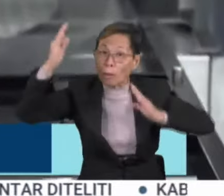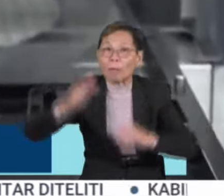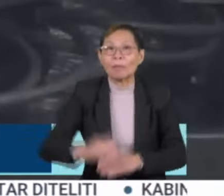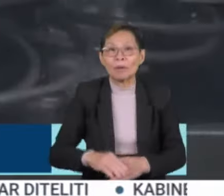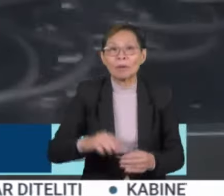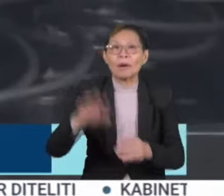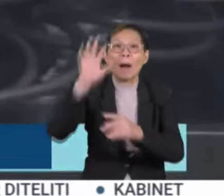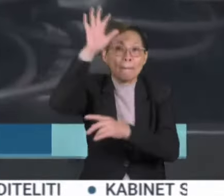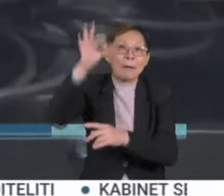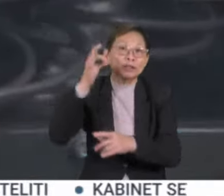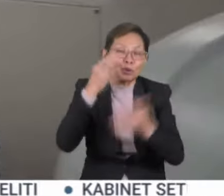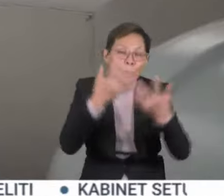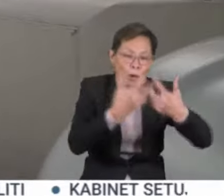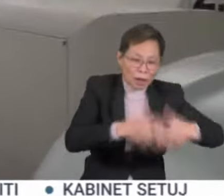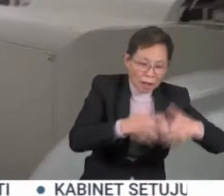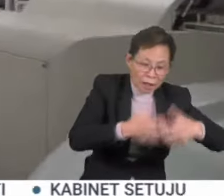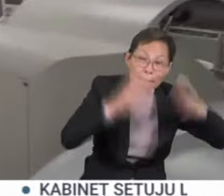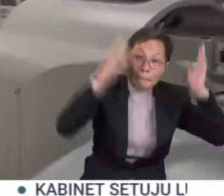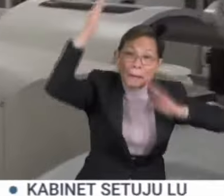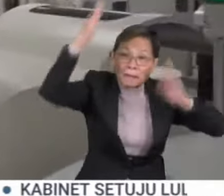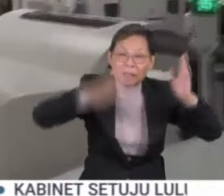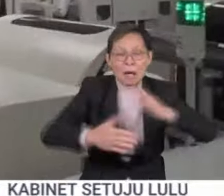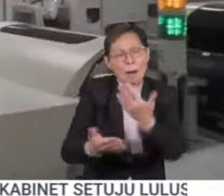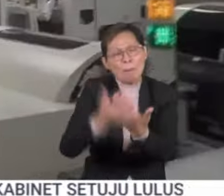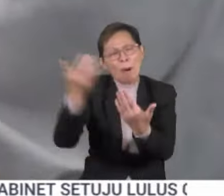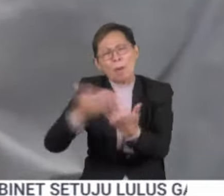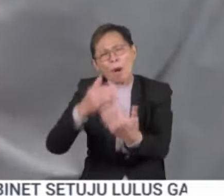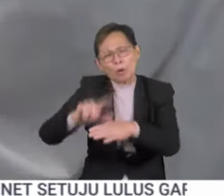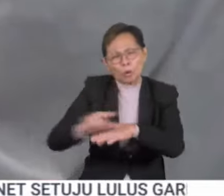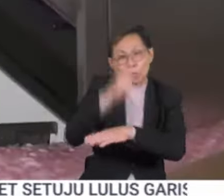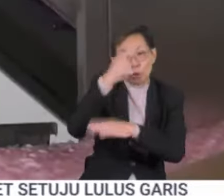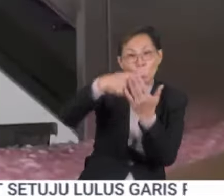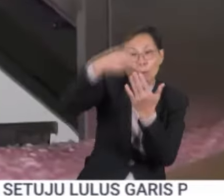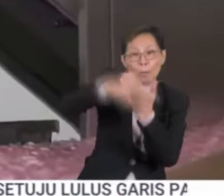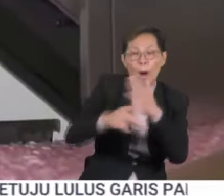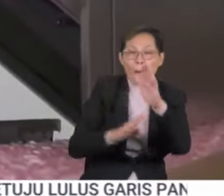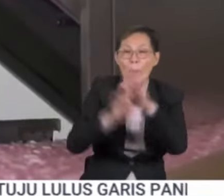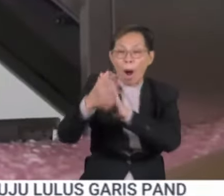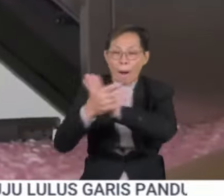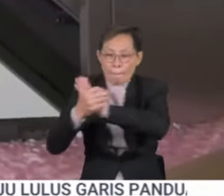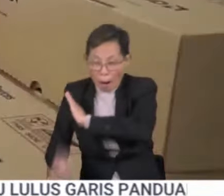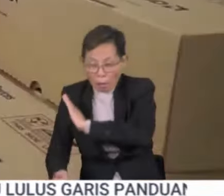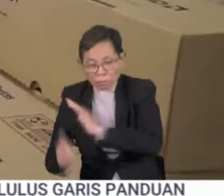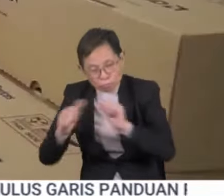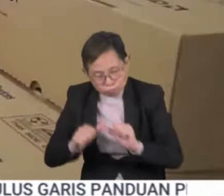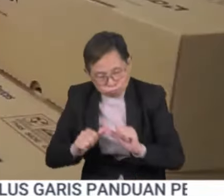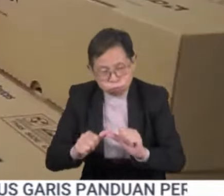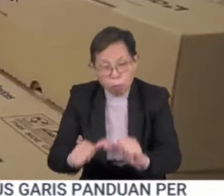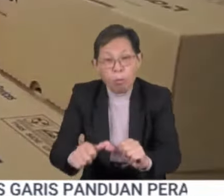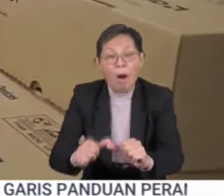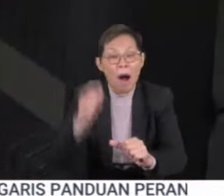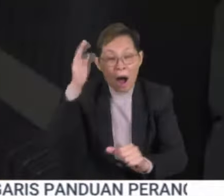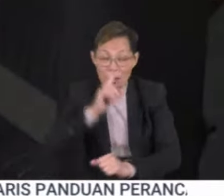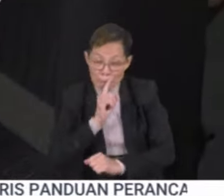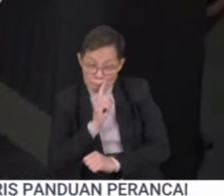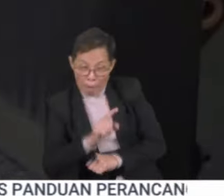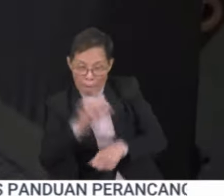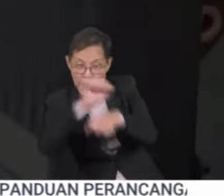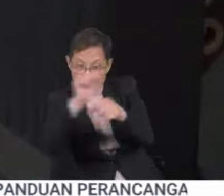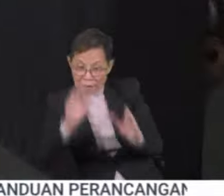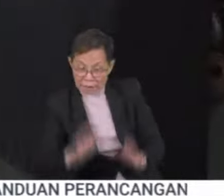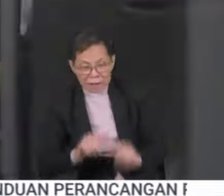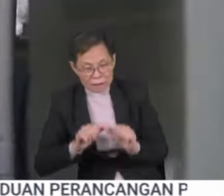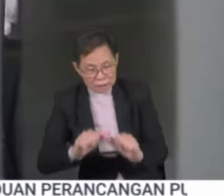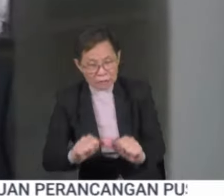Menurut Persekutuan Pekilang-Pekilang Malaysia, mempermudah akses bagi program pembangunan kemahiran secara berterusan akan pastikan tenaga